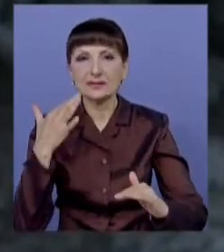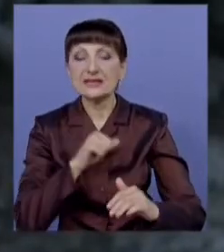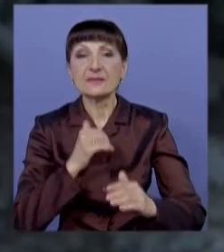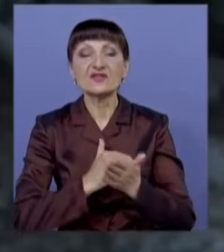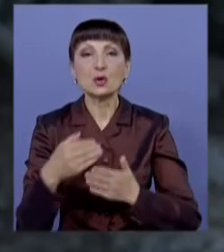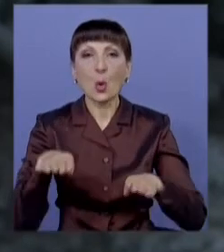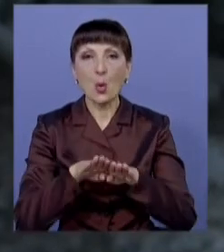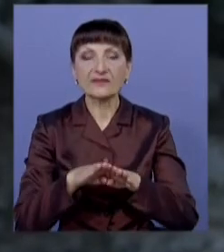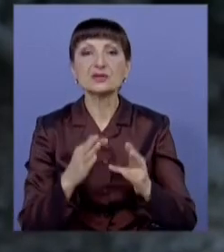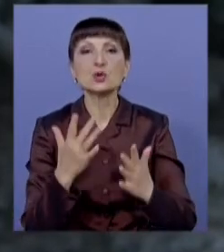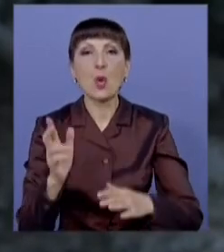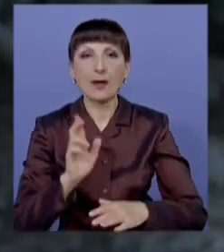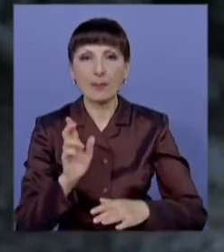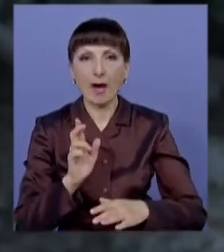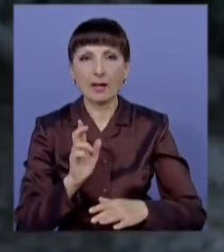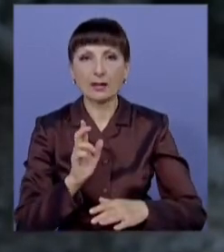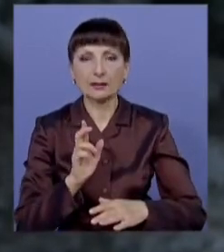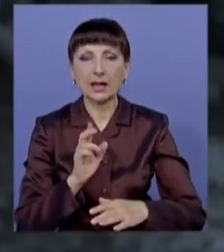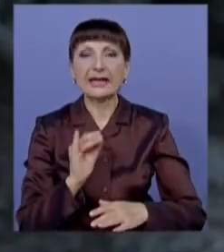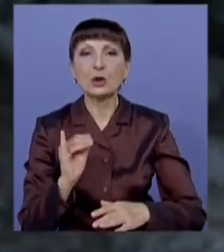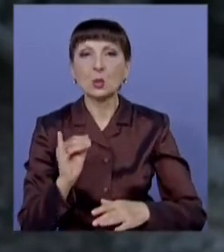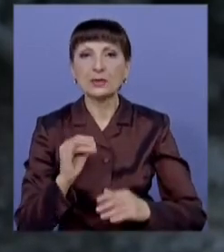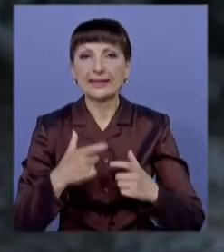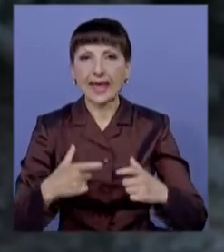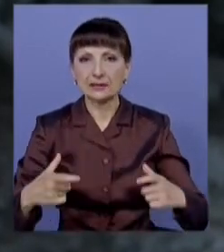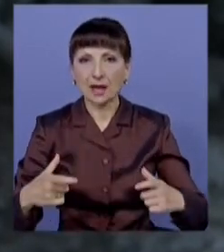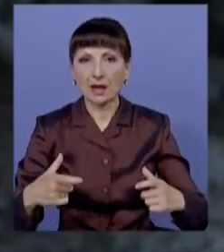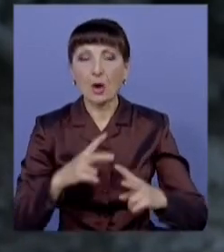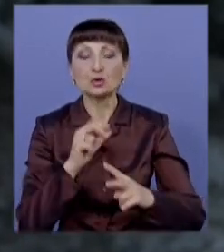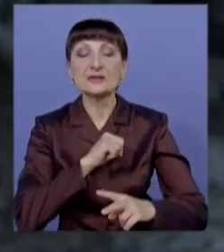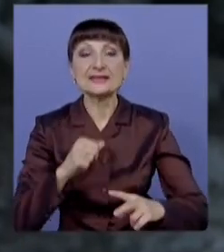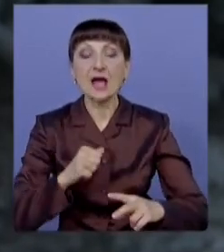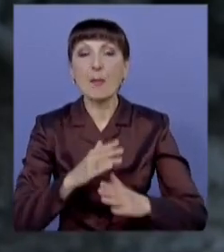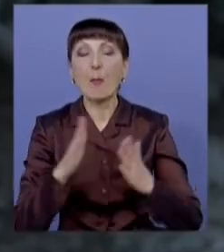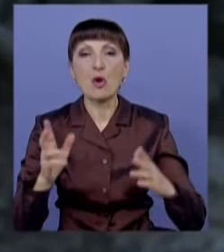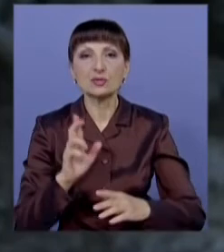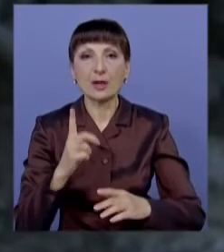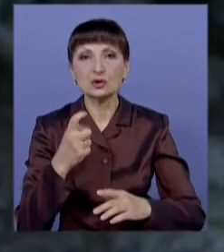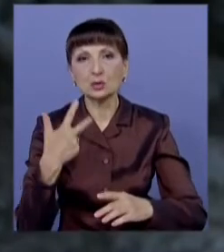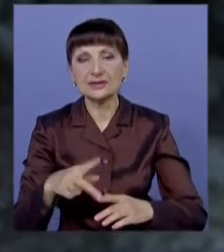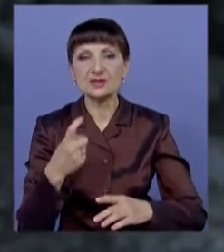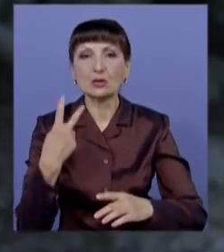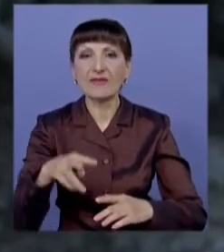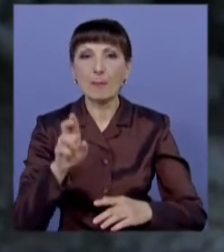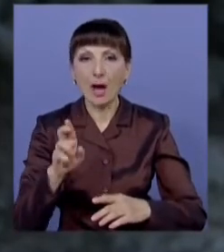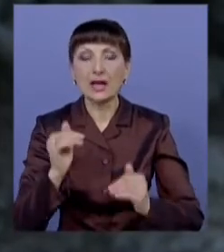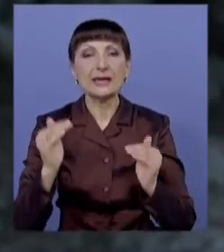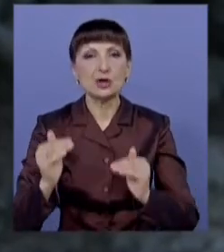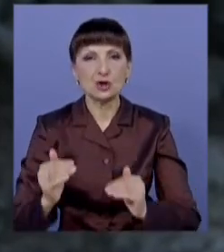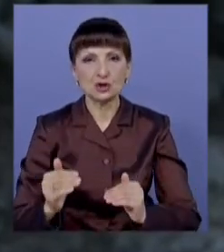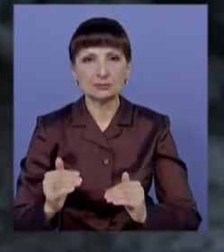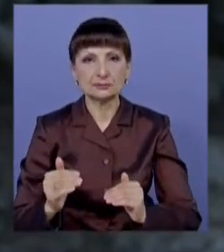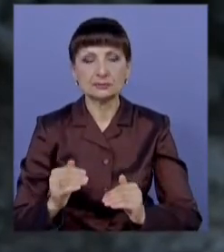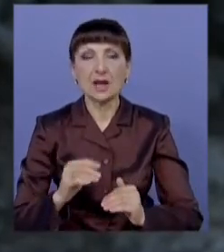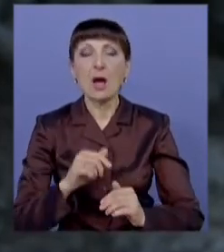который набрал по итогам ЭНТ, июньского ЭНТ, вот кто самый максимальный, если у кого-то 130-120 баллов, и ниже, вот